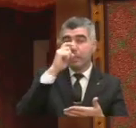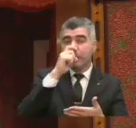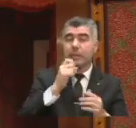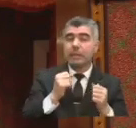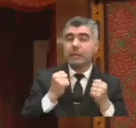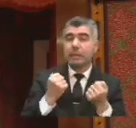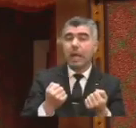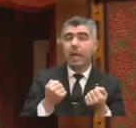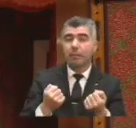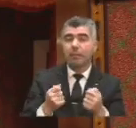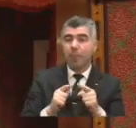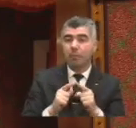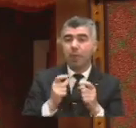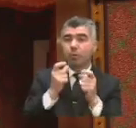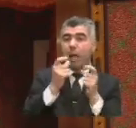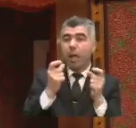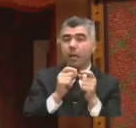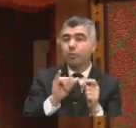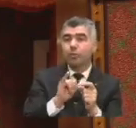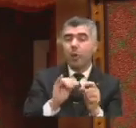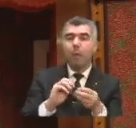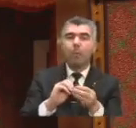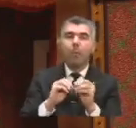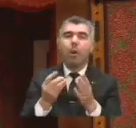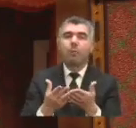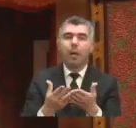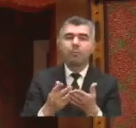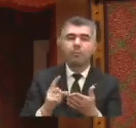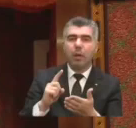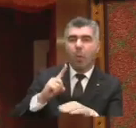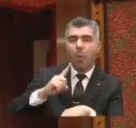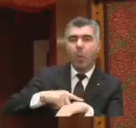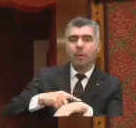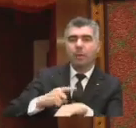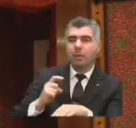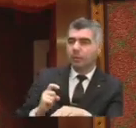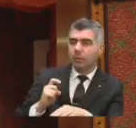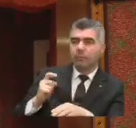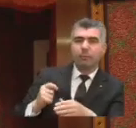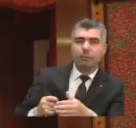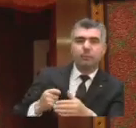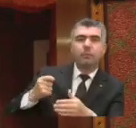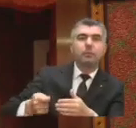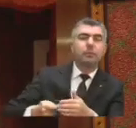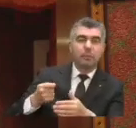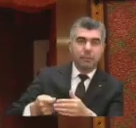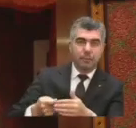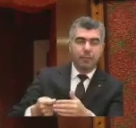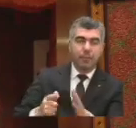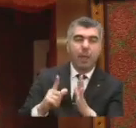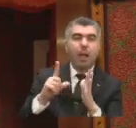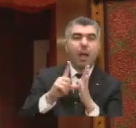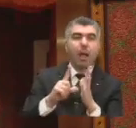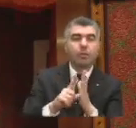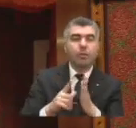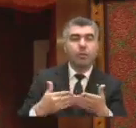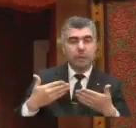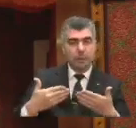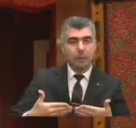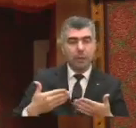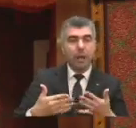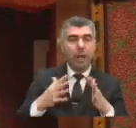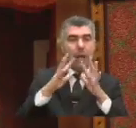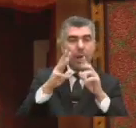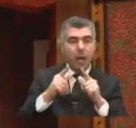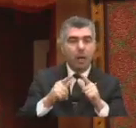هذه المقاولات هو مشكل ديال أجل الأداء، والقانون الجديد مكننا وراه كاين أرقام اليوم مهمة جدا